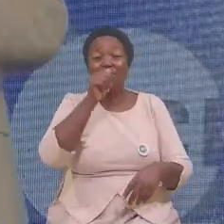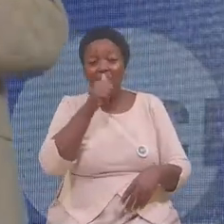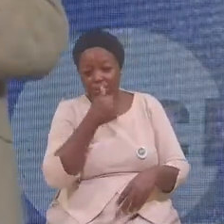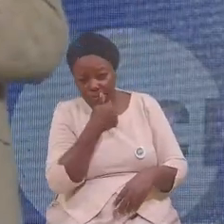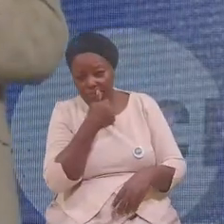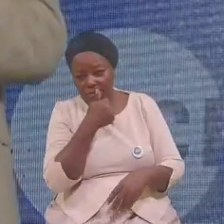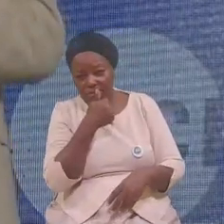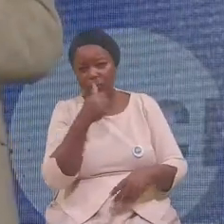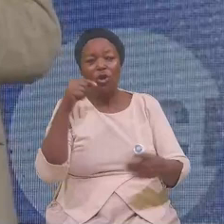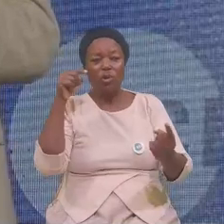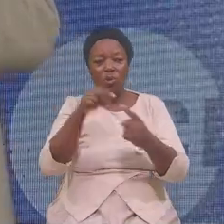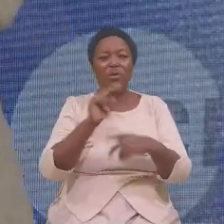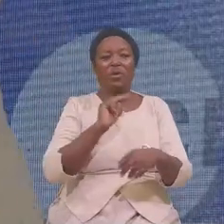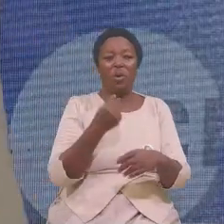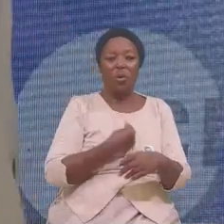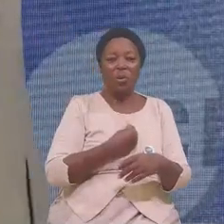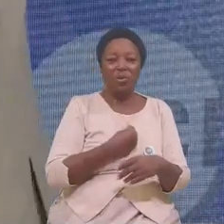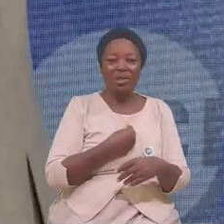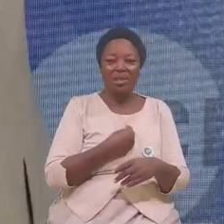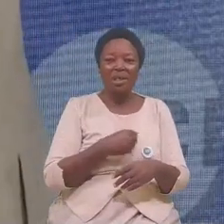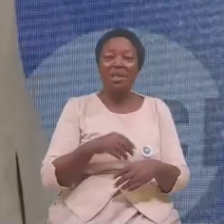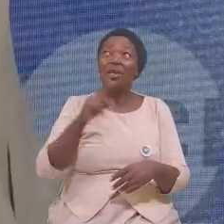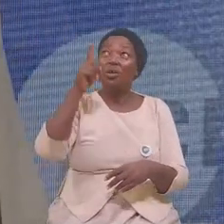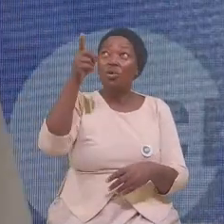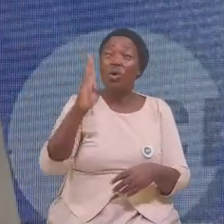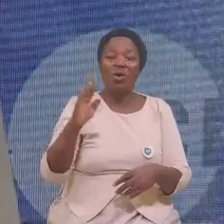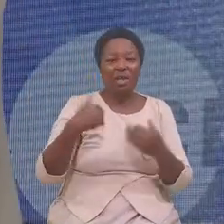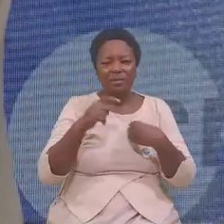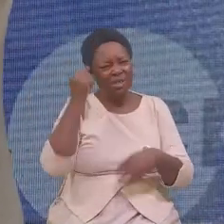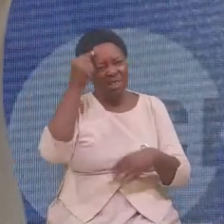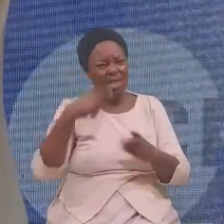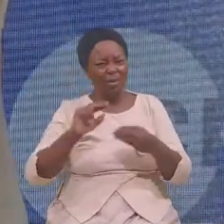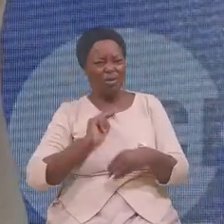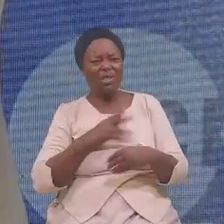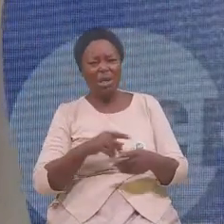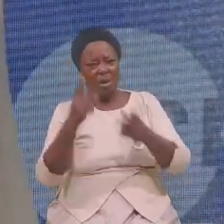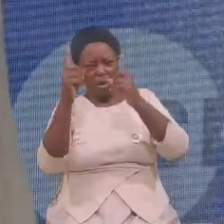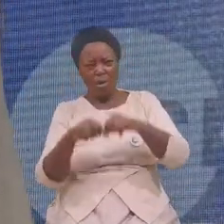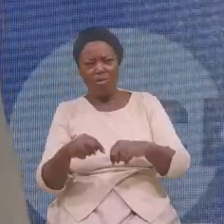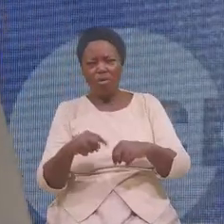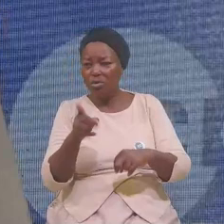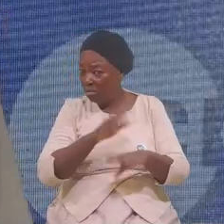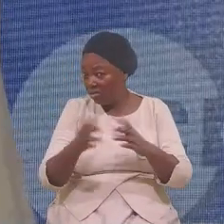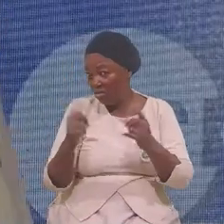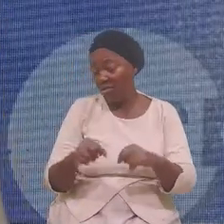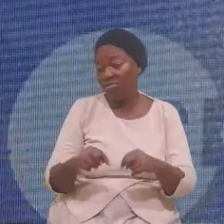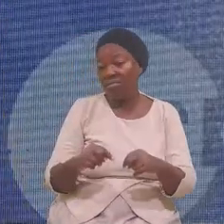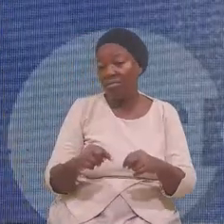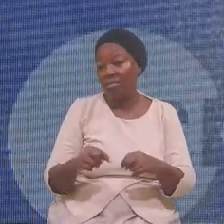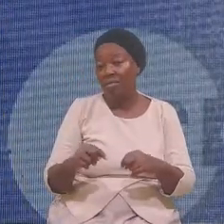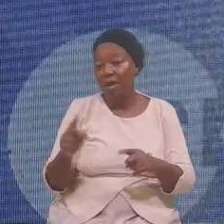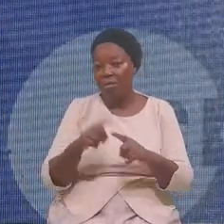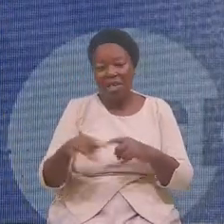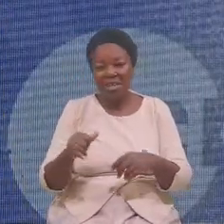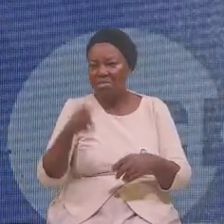nous. Et il pense à nous. Il dit, venez. Tu n'es pas venu. Est-ce que Dieu se fâche?